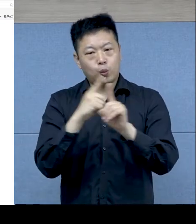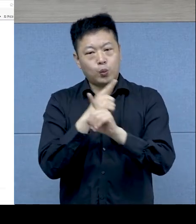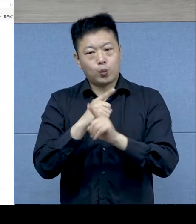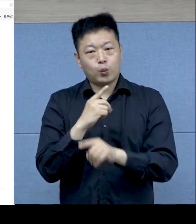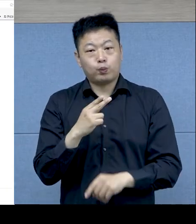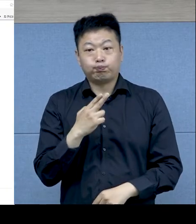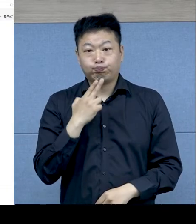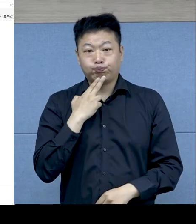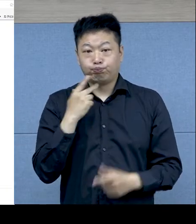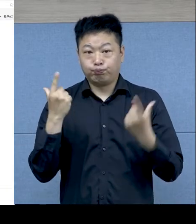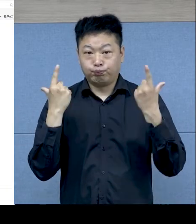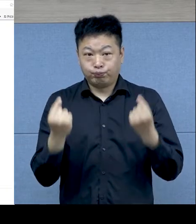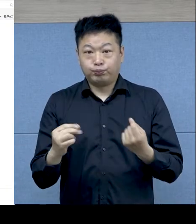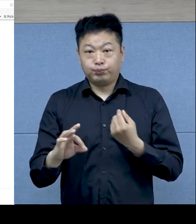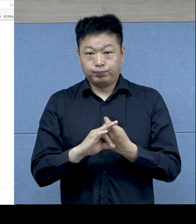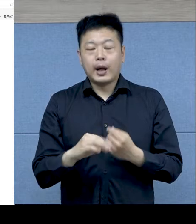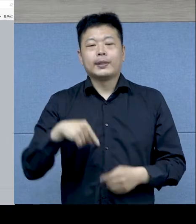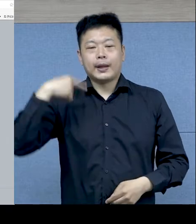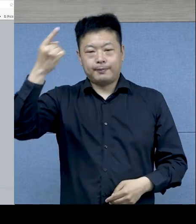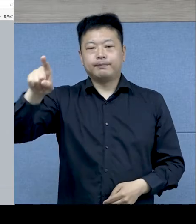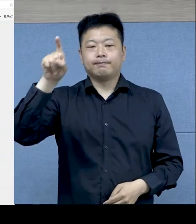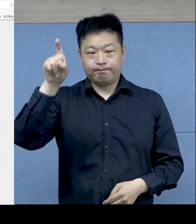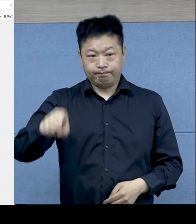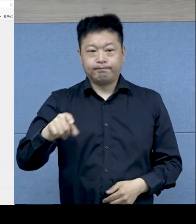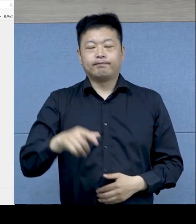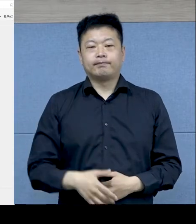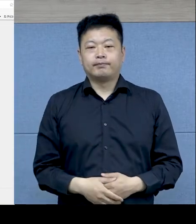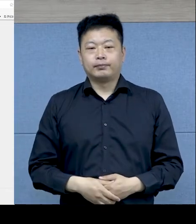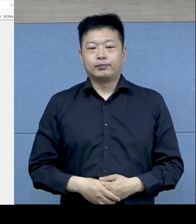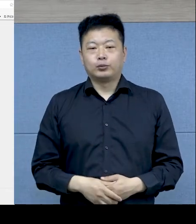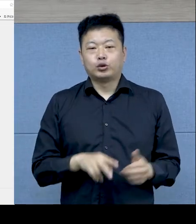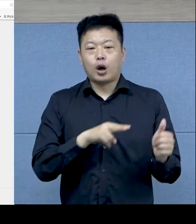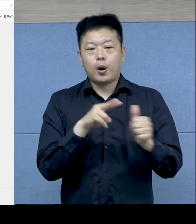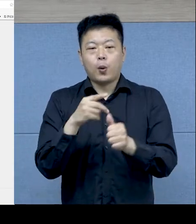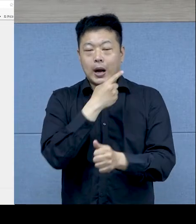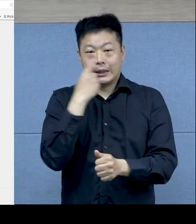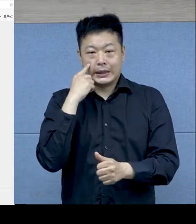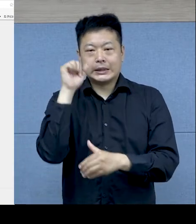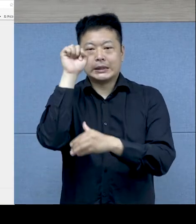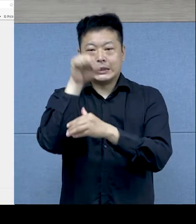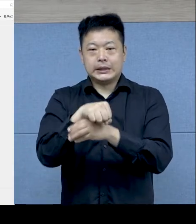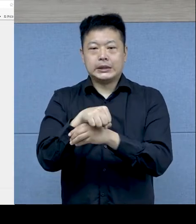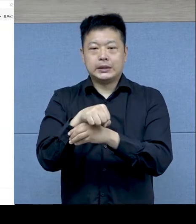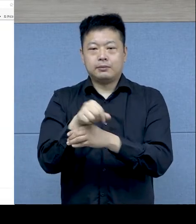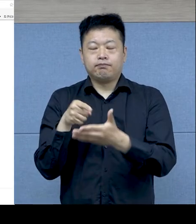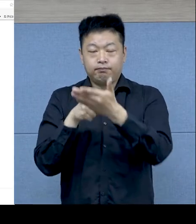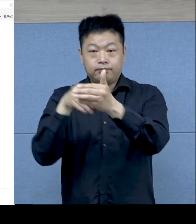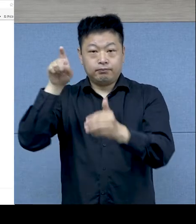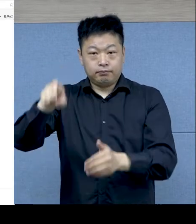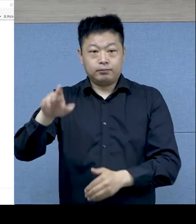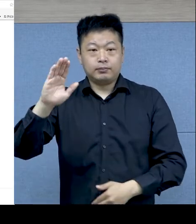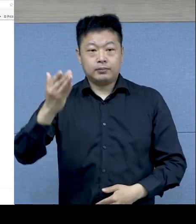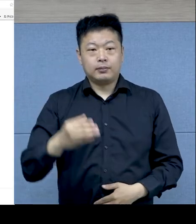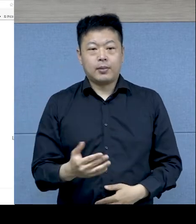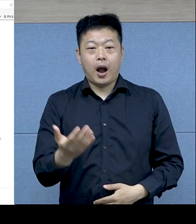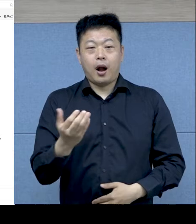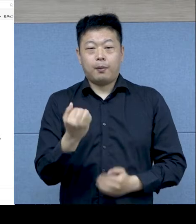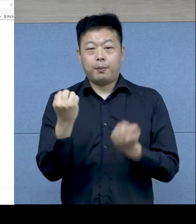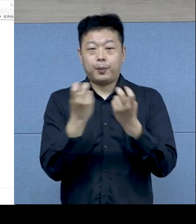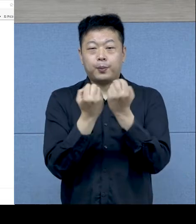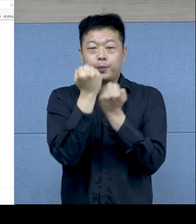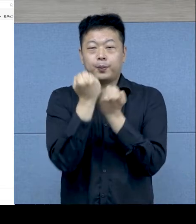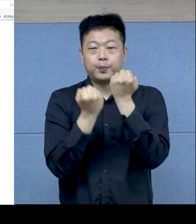수정할 게 없으시면 다음을 눌러주시면 다시 정보 확인 및 승인 요청 페이지가 됩니다. 아까 같은